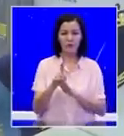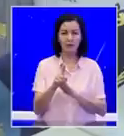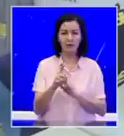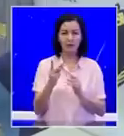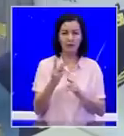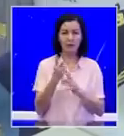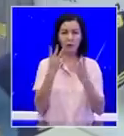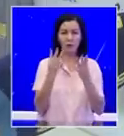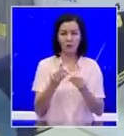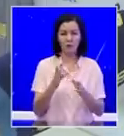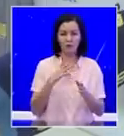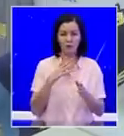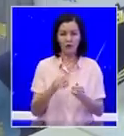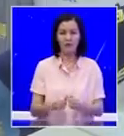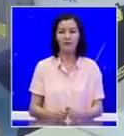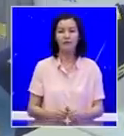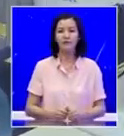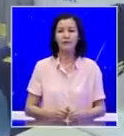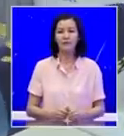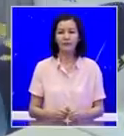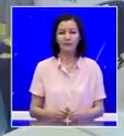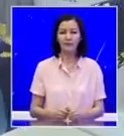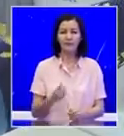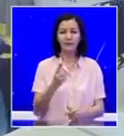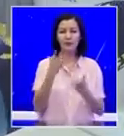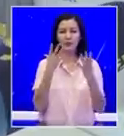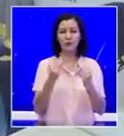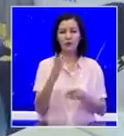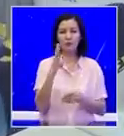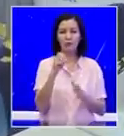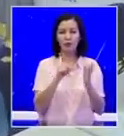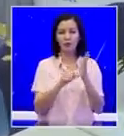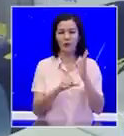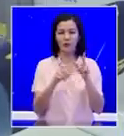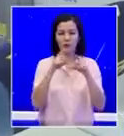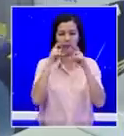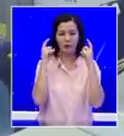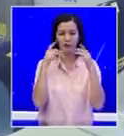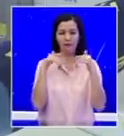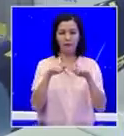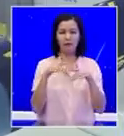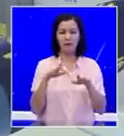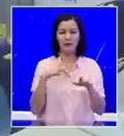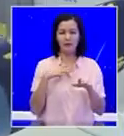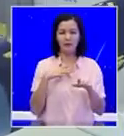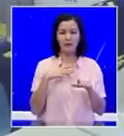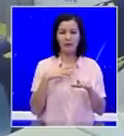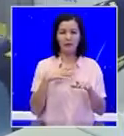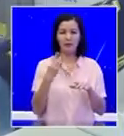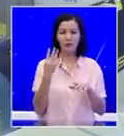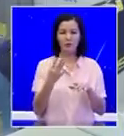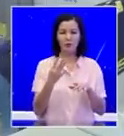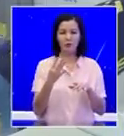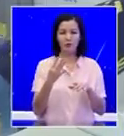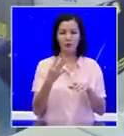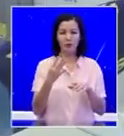міне 2 күн, 2-ші күн. Күніне 500-600-ден маска тігеміз. Осындай